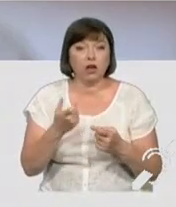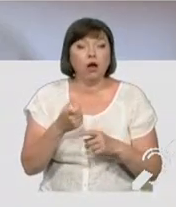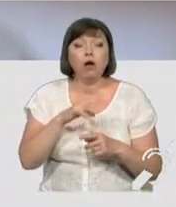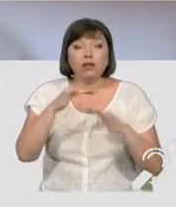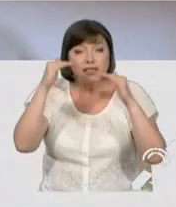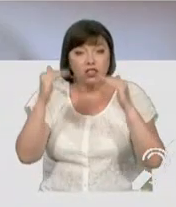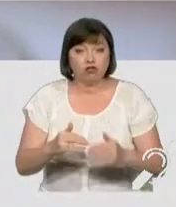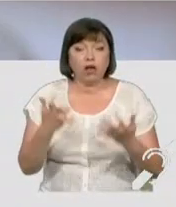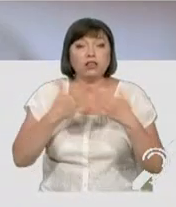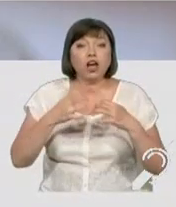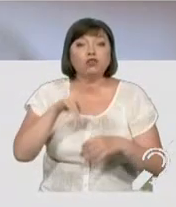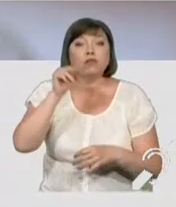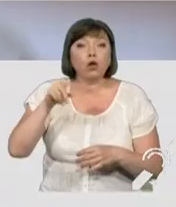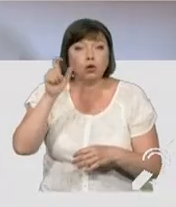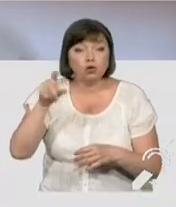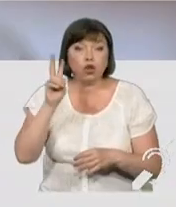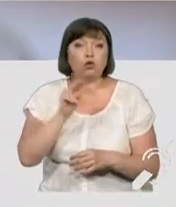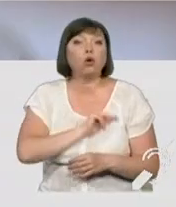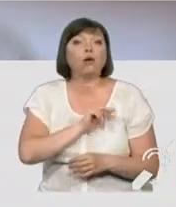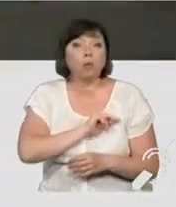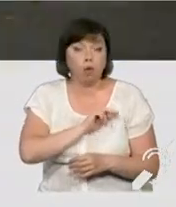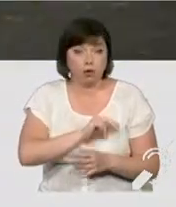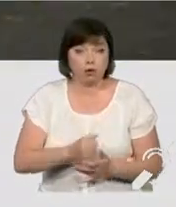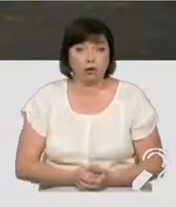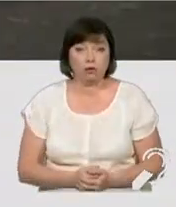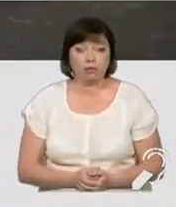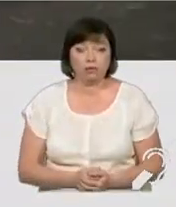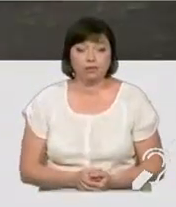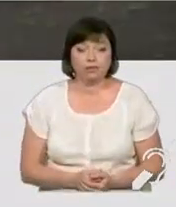a numărului de persoane angajate în câmpul muncii.